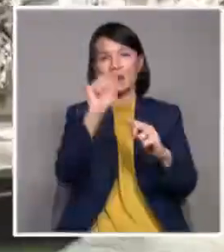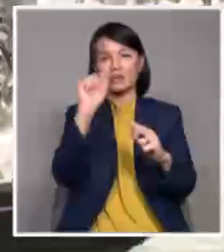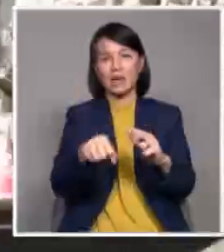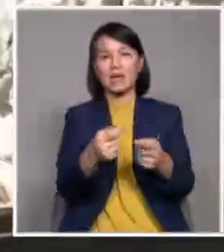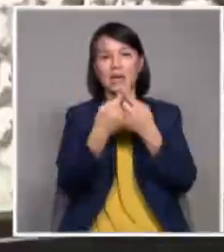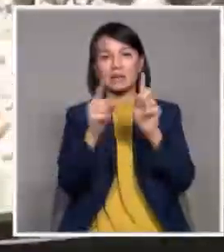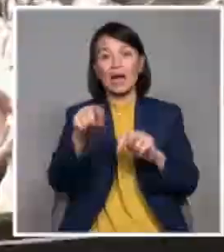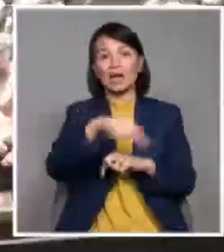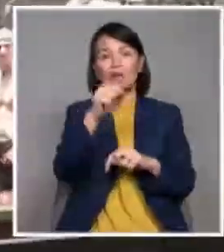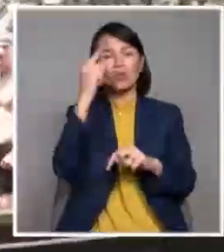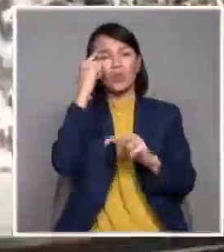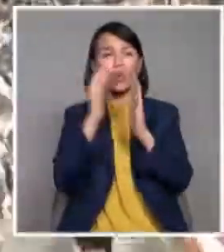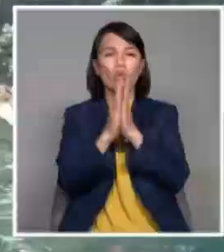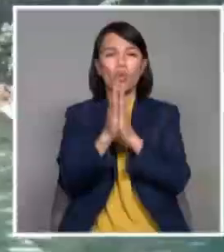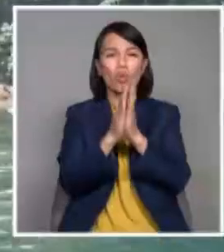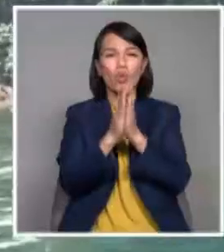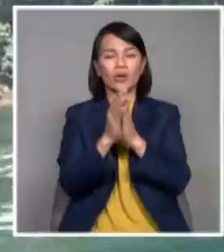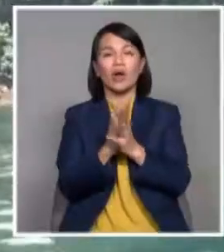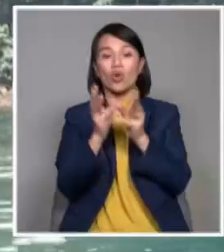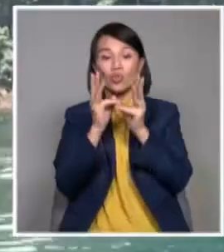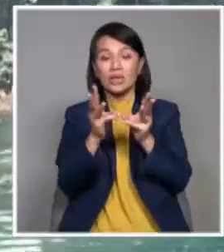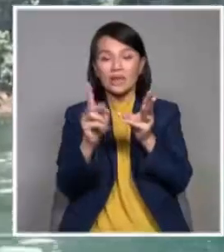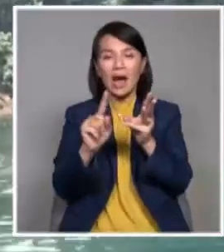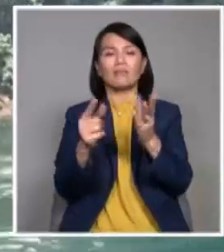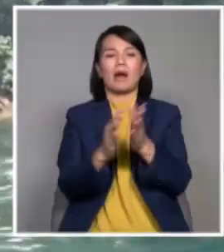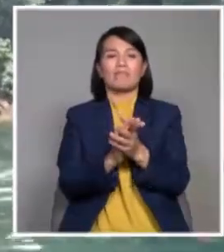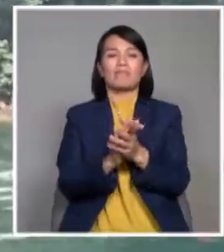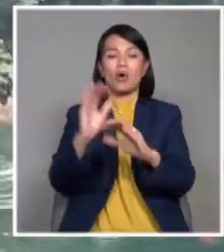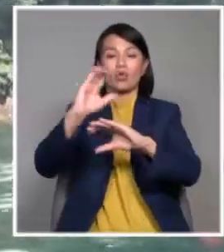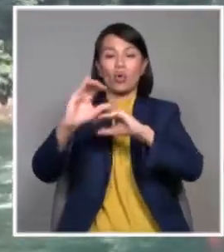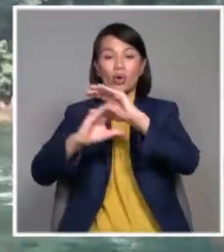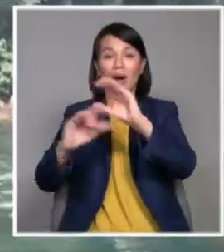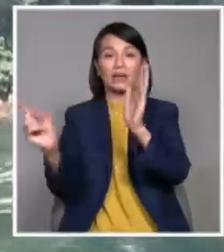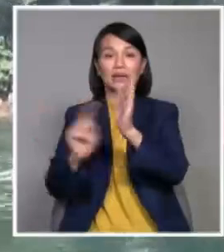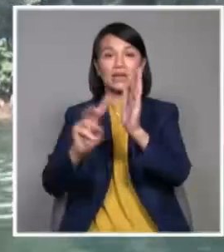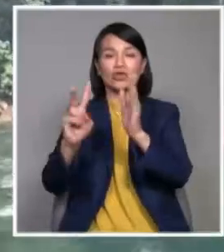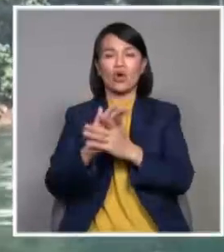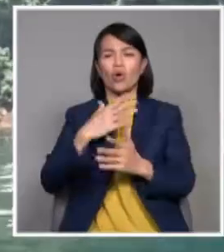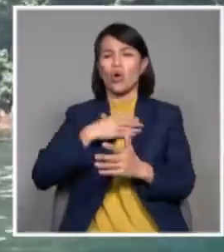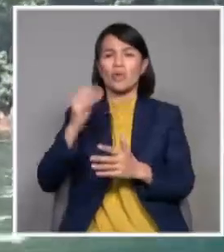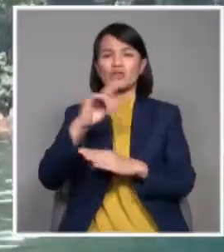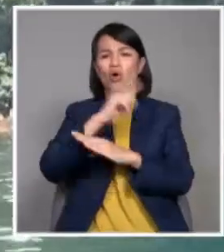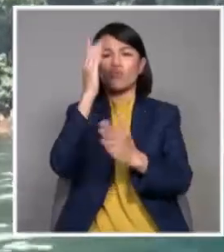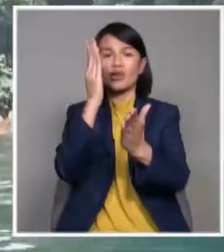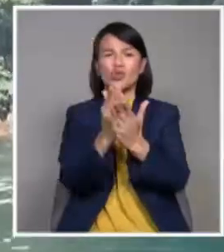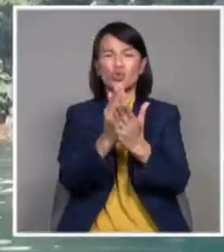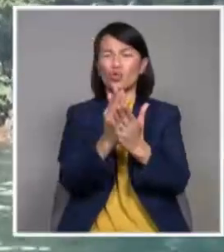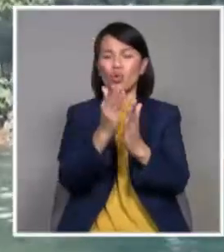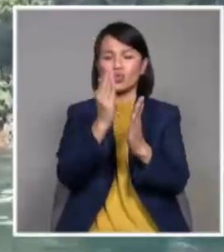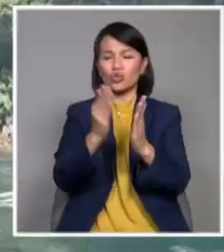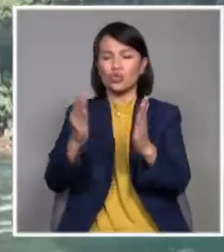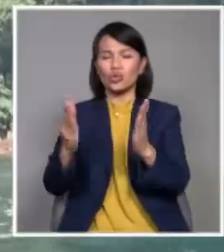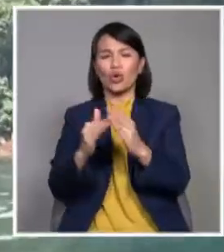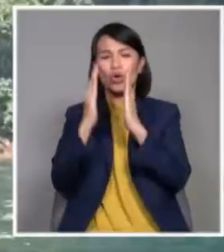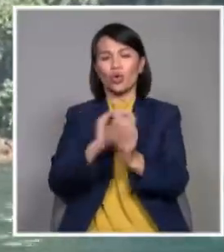หลายๆท่านก็ลุ้นอยู่เหมือนกันสำหรับมาตรการเฟสต่อไปเพราะว่าบางท่านไม่ชอบที่จะเที่ยวในช่วงวันหยุดยาวปกติแบบคนอื่นเพราะว่ามันก็ต้องไปเจ